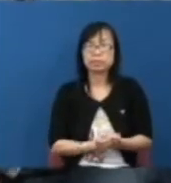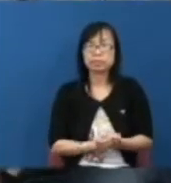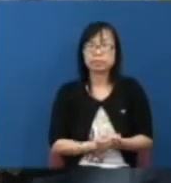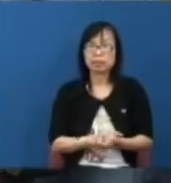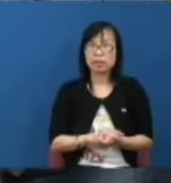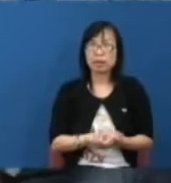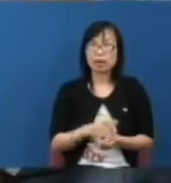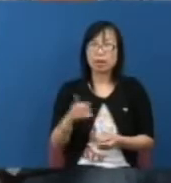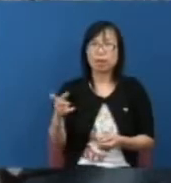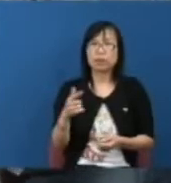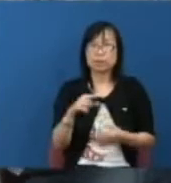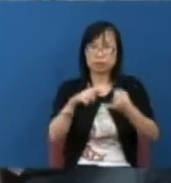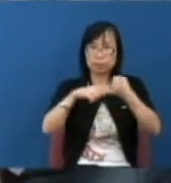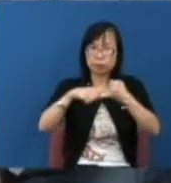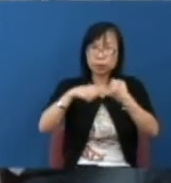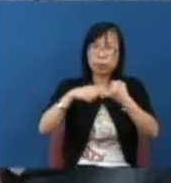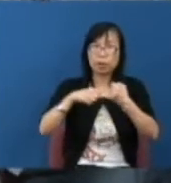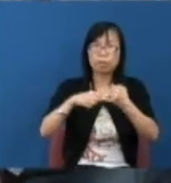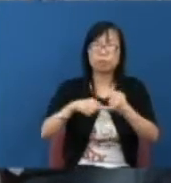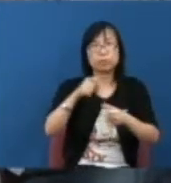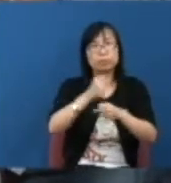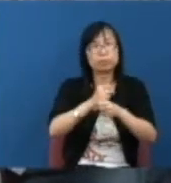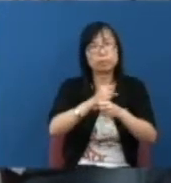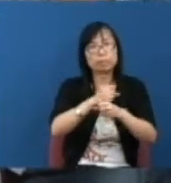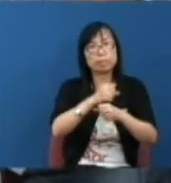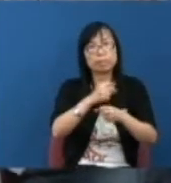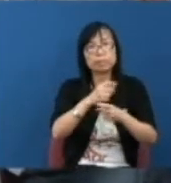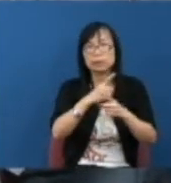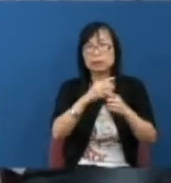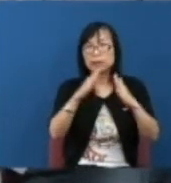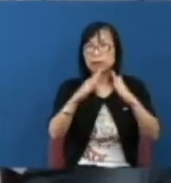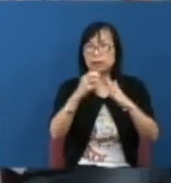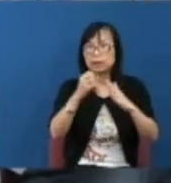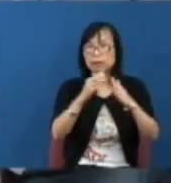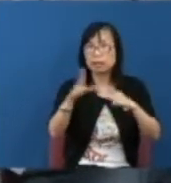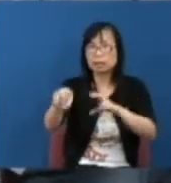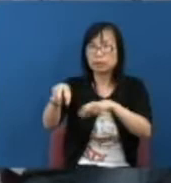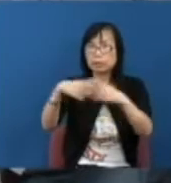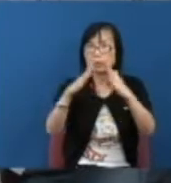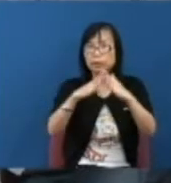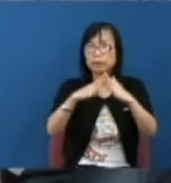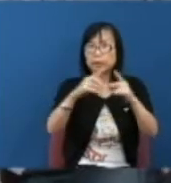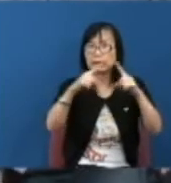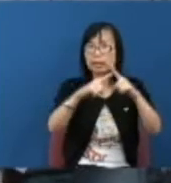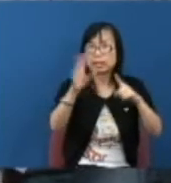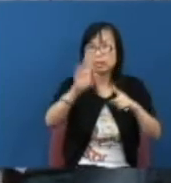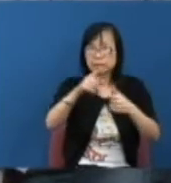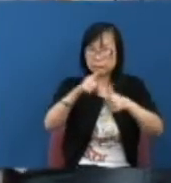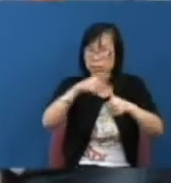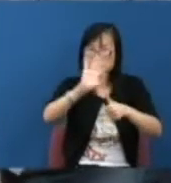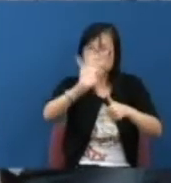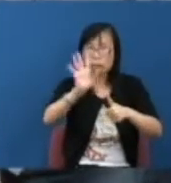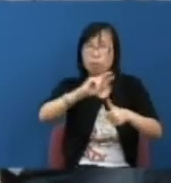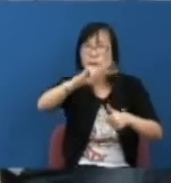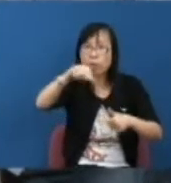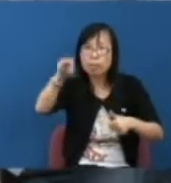哋好初步做咗百幾個居民，咁其實我哋特登咧就首次咧就唔揾村屋嘅居民，咁咧